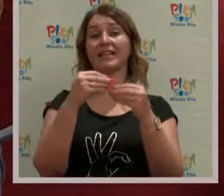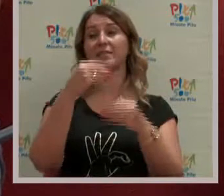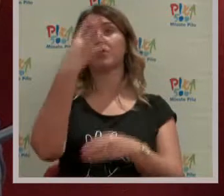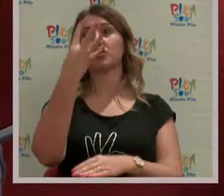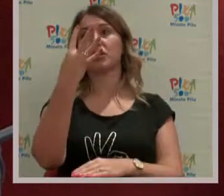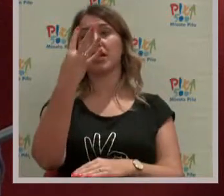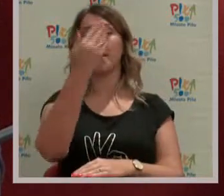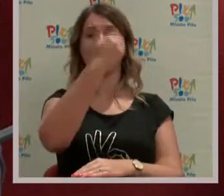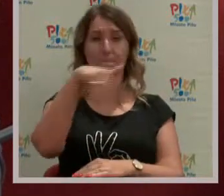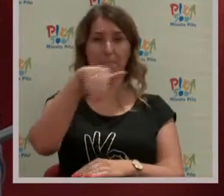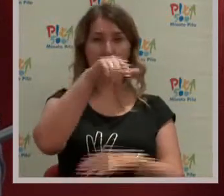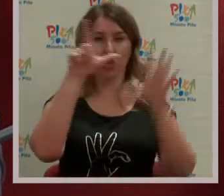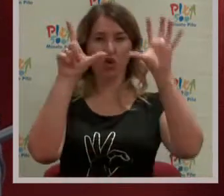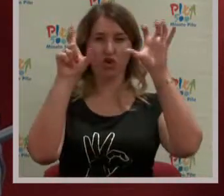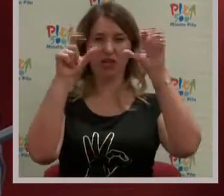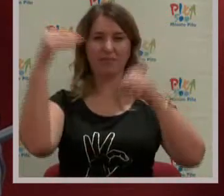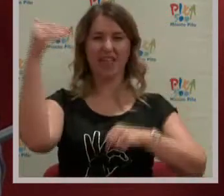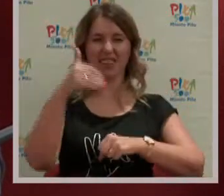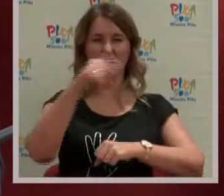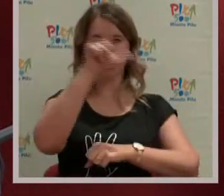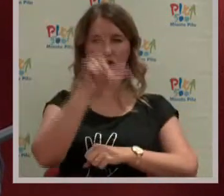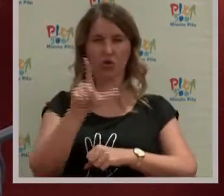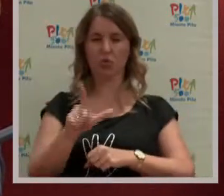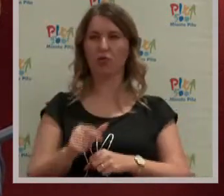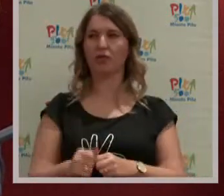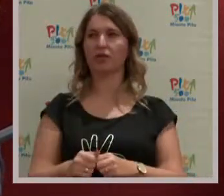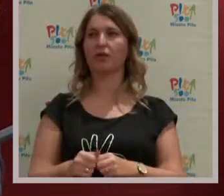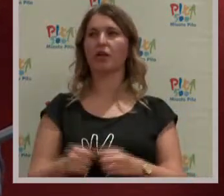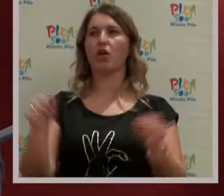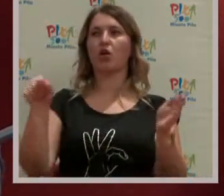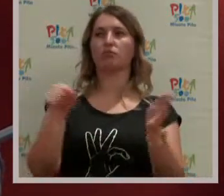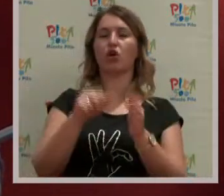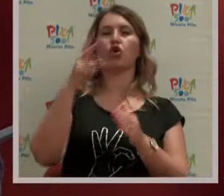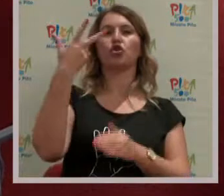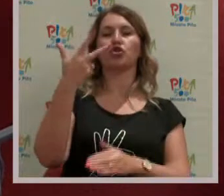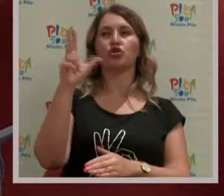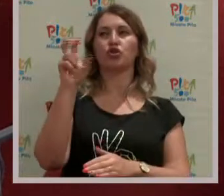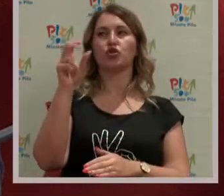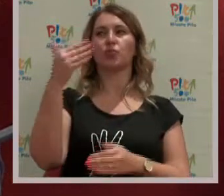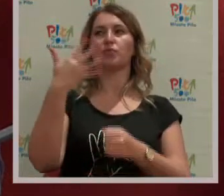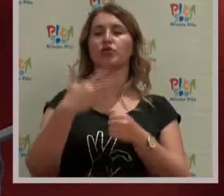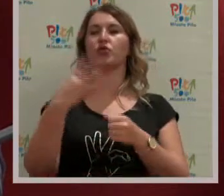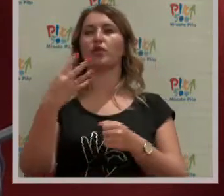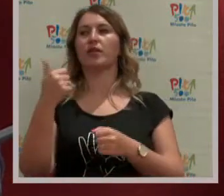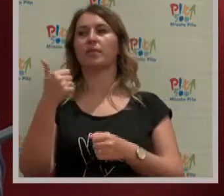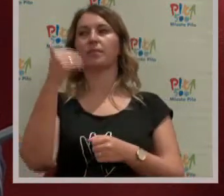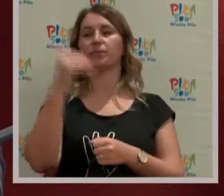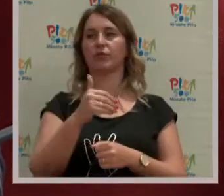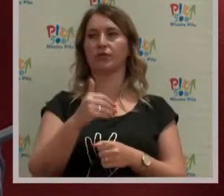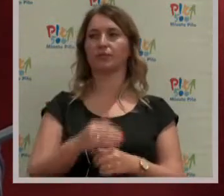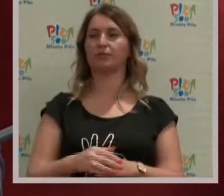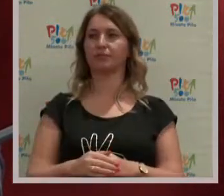ponad 4 milionów 700 tys. zł do kwoty 351 milionów 900 tys. zł